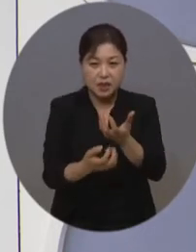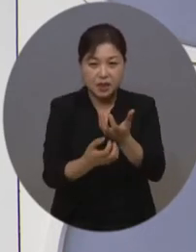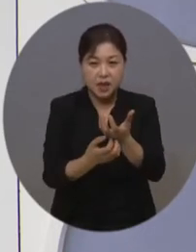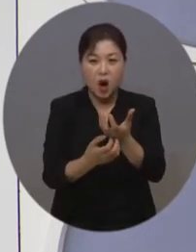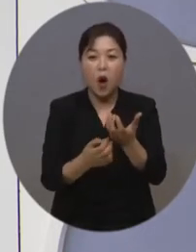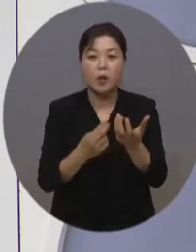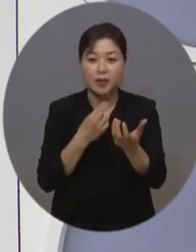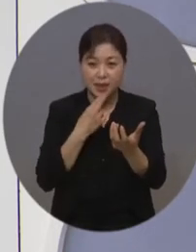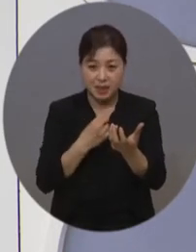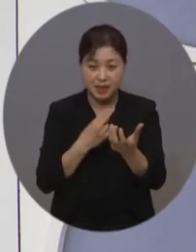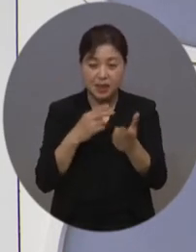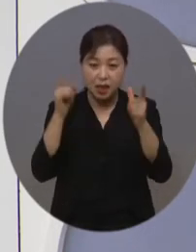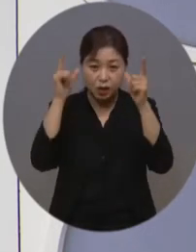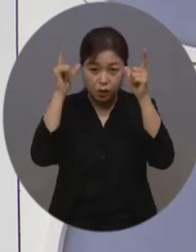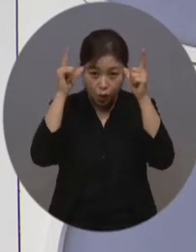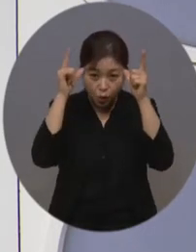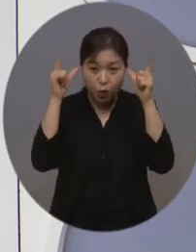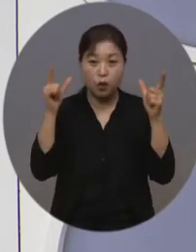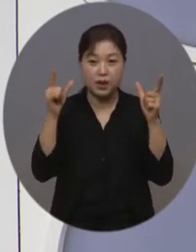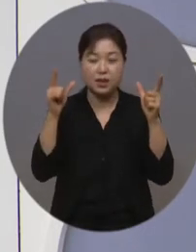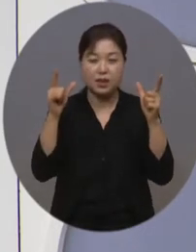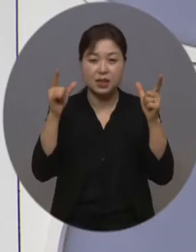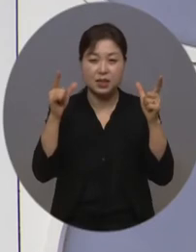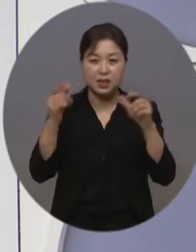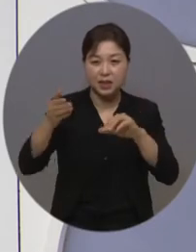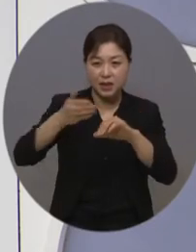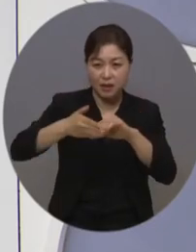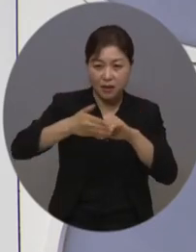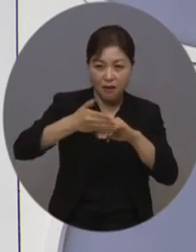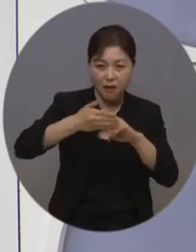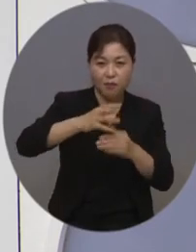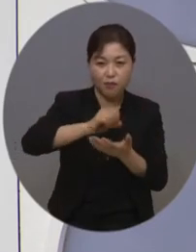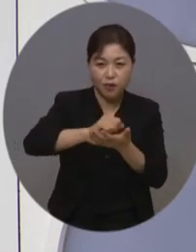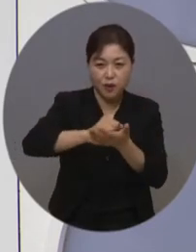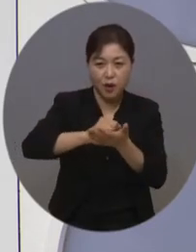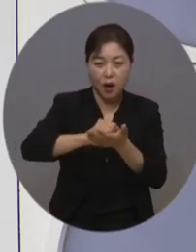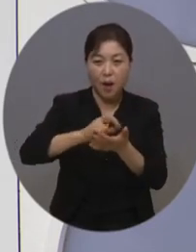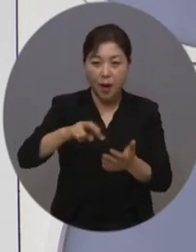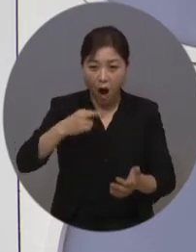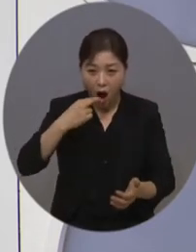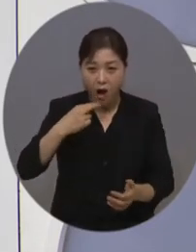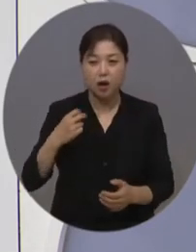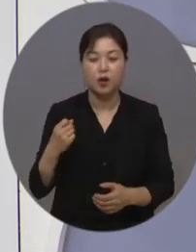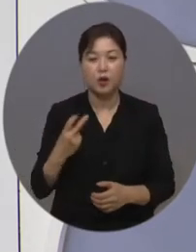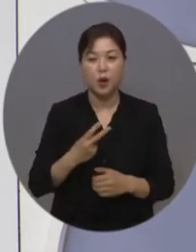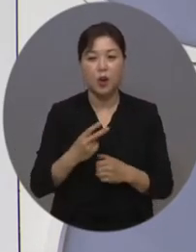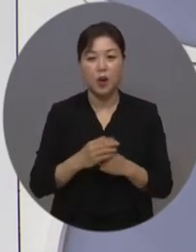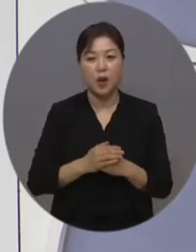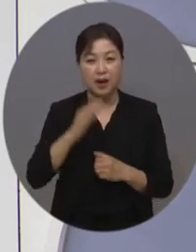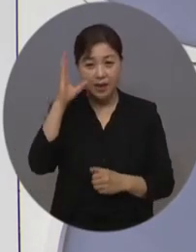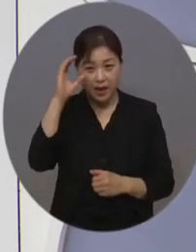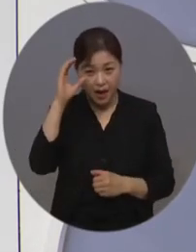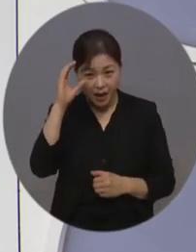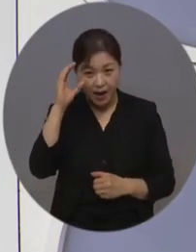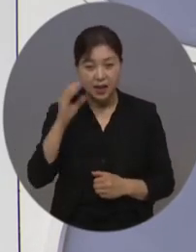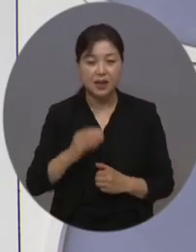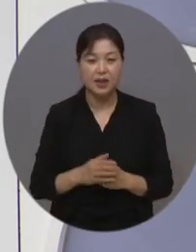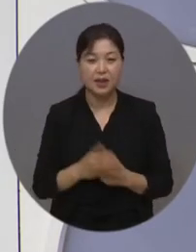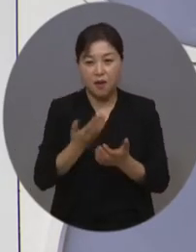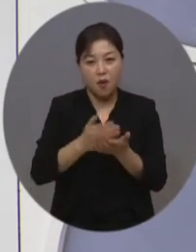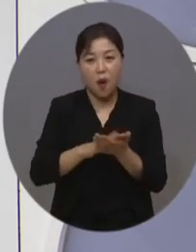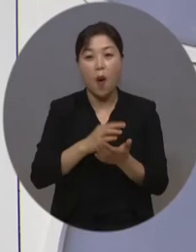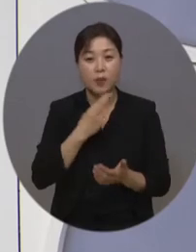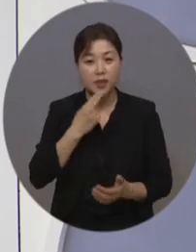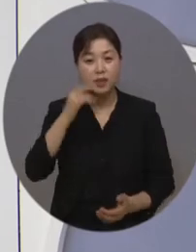고기, 소고기를, 생걸로 그냥 먹습니다. 그렇지, 그렇지. 예. 그 다음에 생계란. 뭐 육회. 예. 그 다음에 이제 뭐